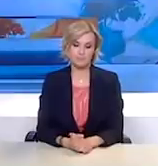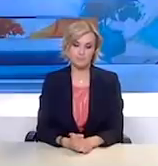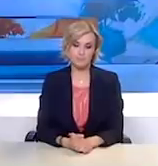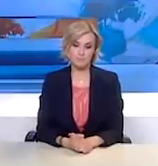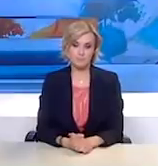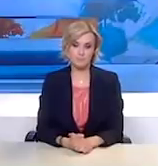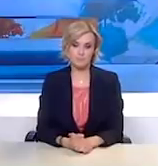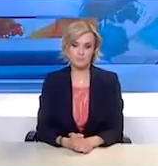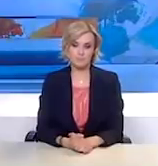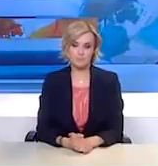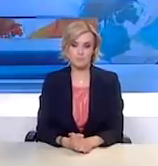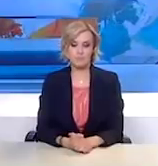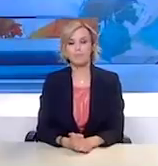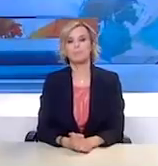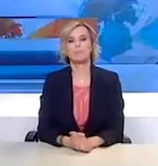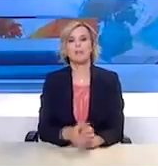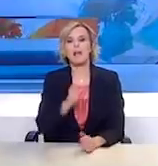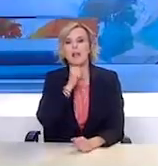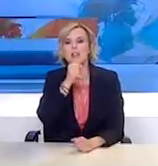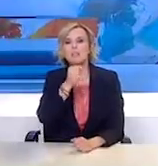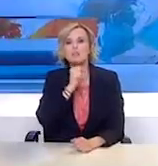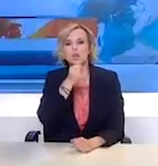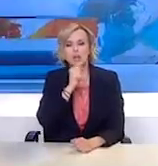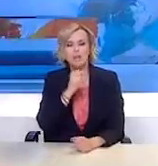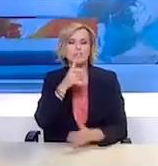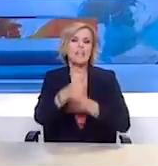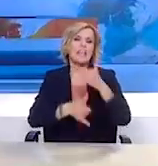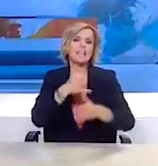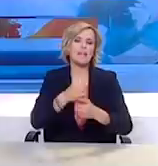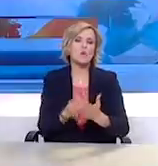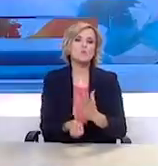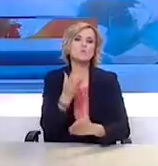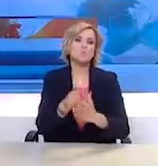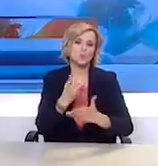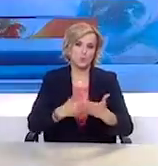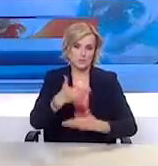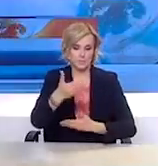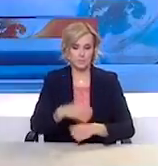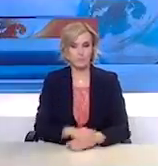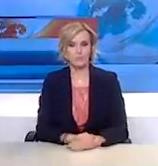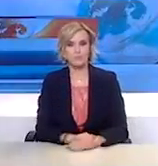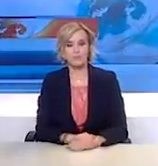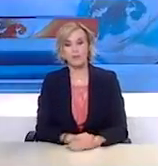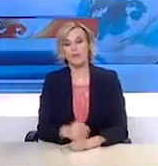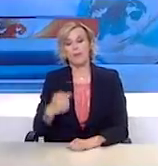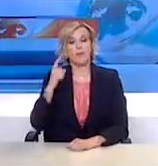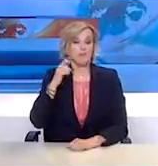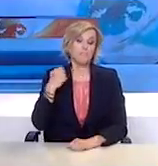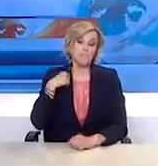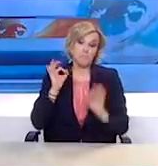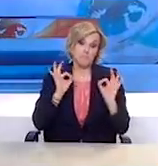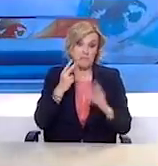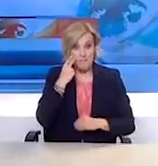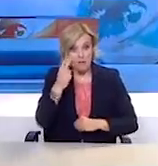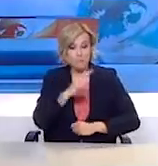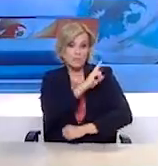Ο κύριος Σακάς από το news247.gr. Είναι γεγονός ότι το Εθνικό Σύστημα Υγείας έχει θέσει ως προτεραιότητα